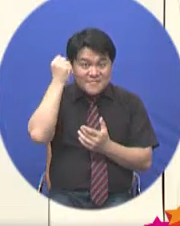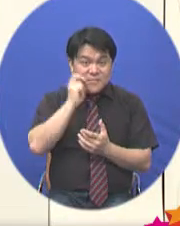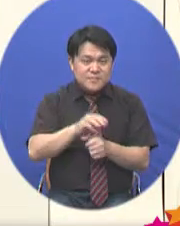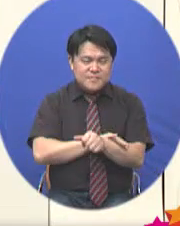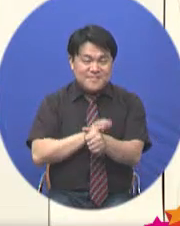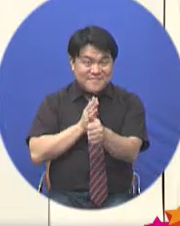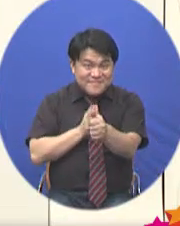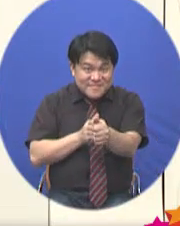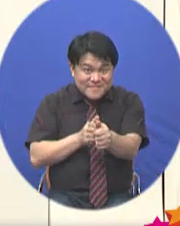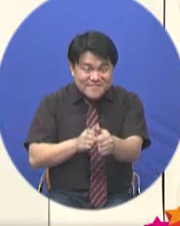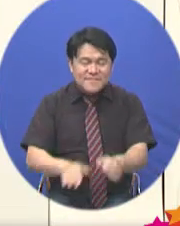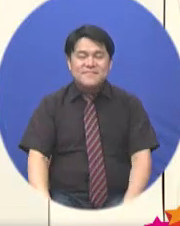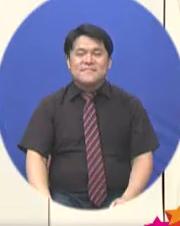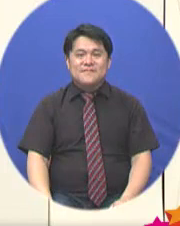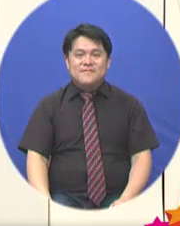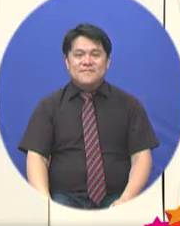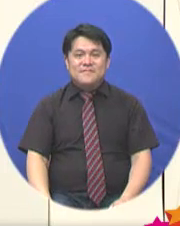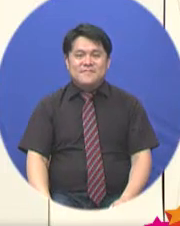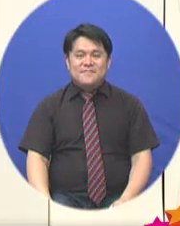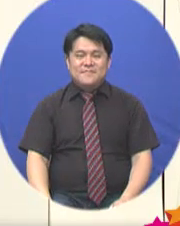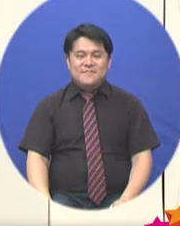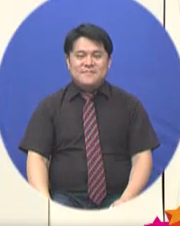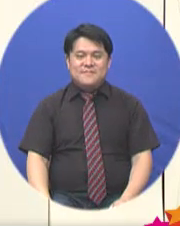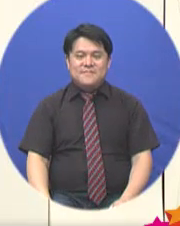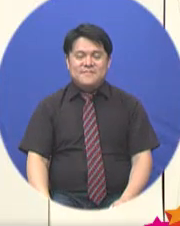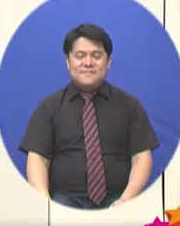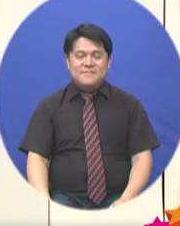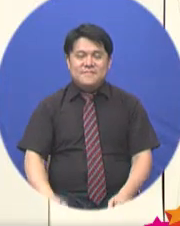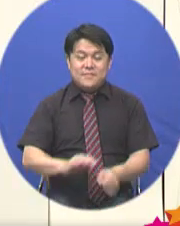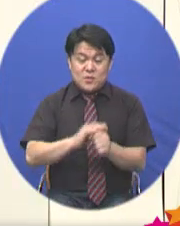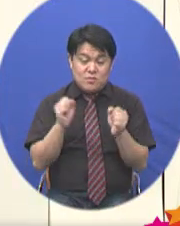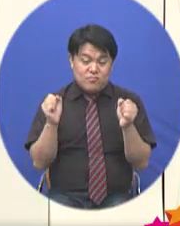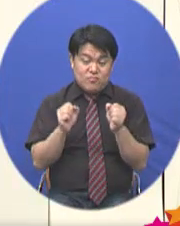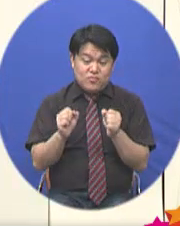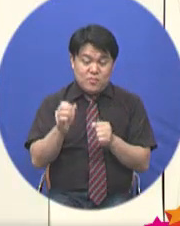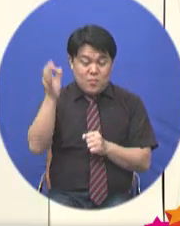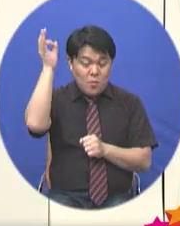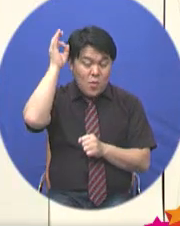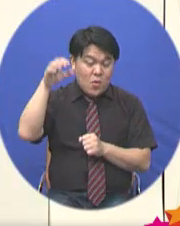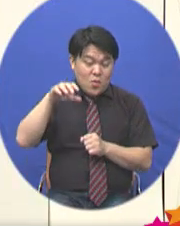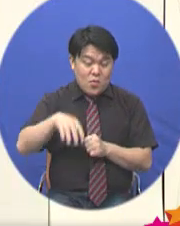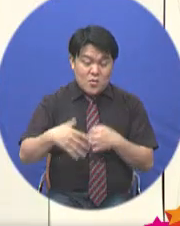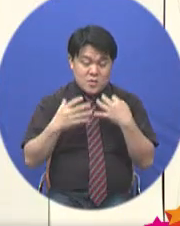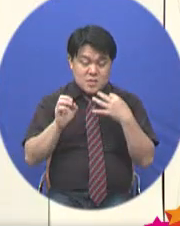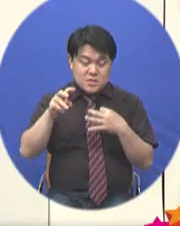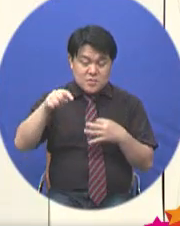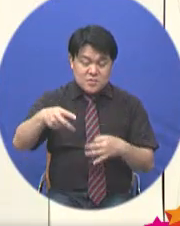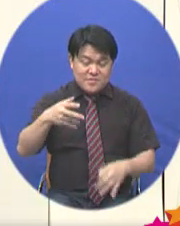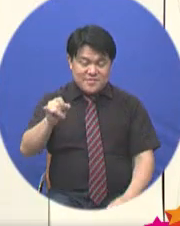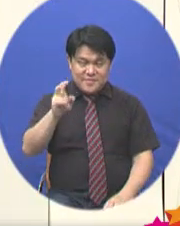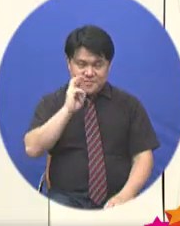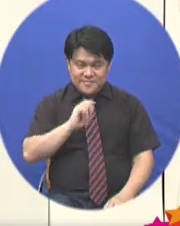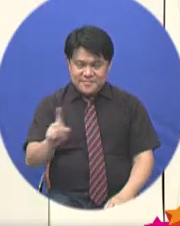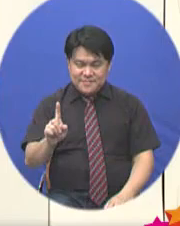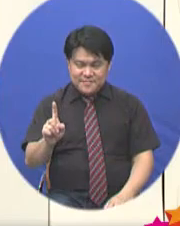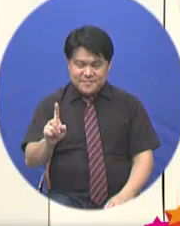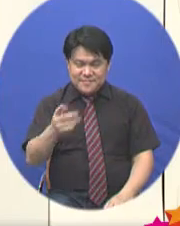노래 잘 불러주시기 바랍니다. 예예예. 예, 예. 네, 감사합니다. 경북 포항에서 김수치님이